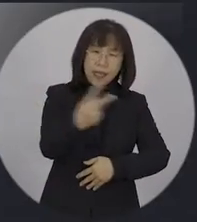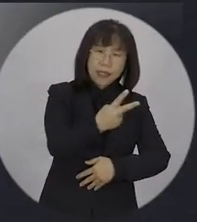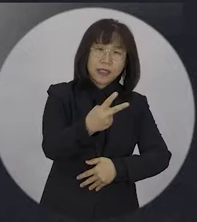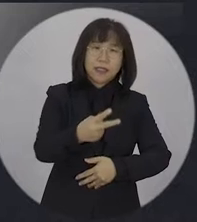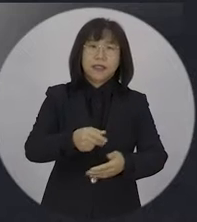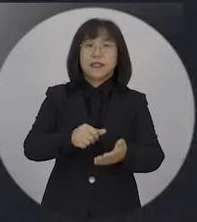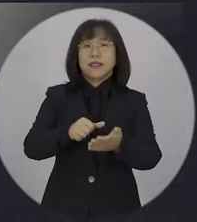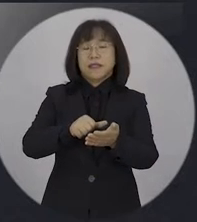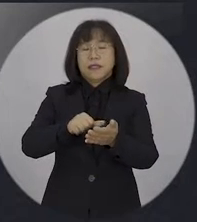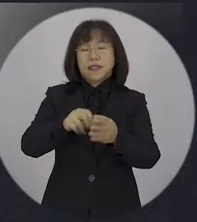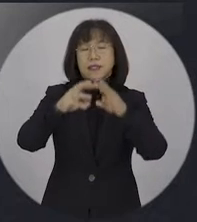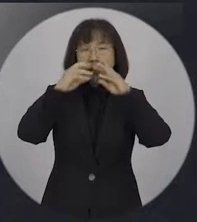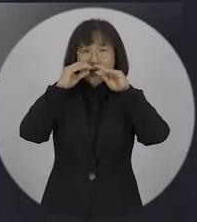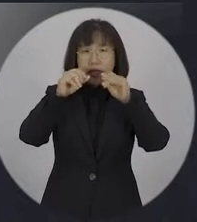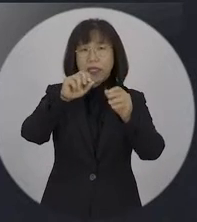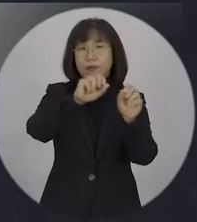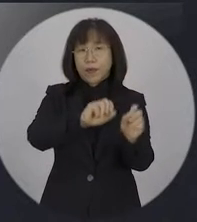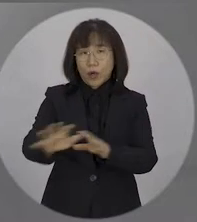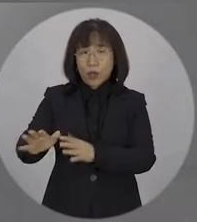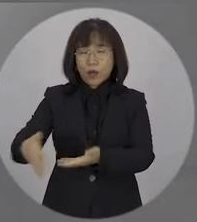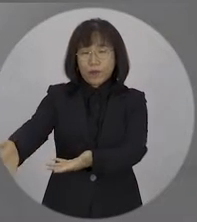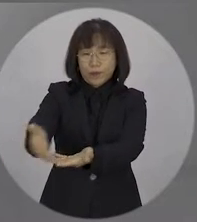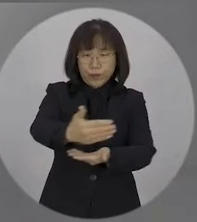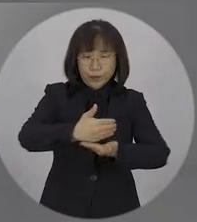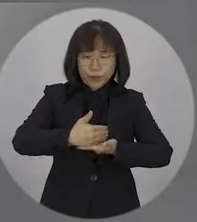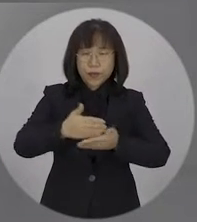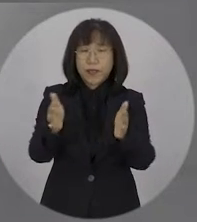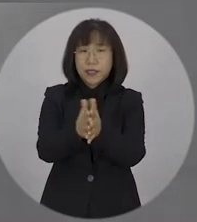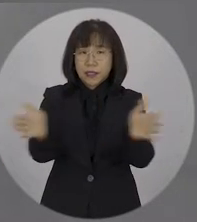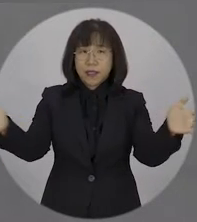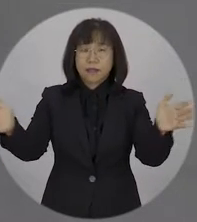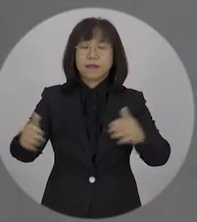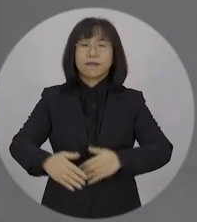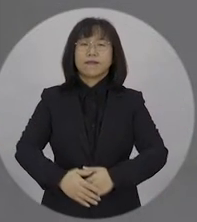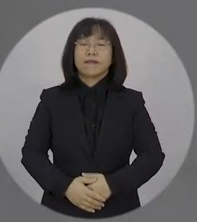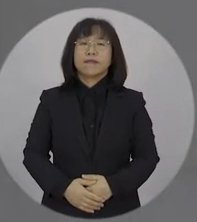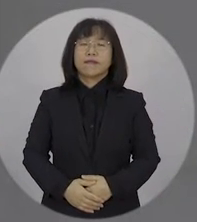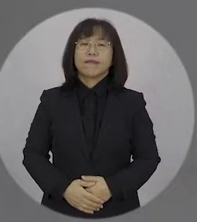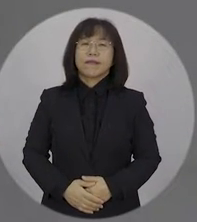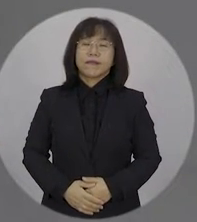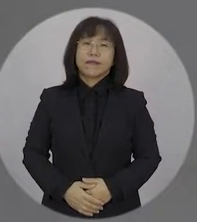동별로 배출 요일에 맞춰 쓰레기 수거가 제게 됩니다